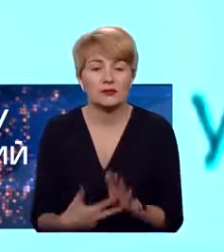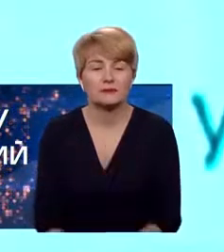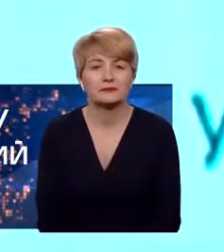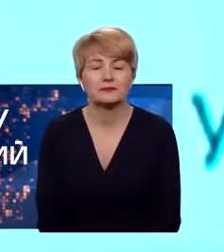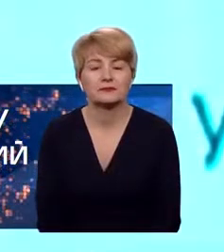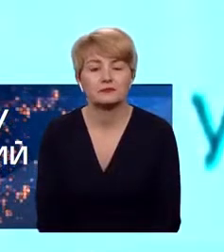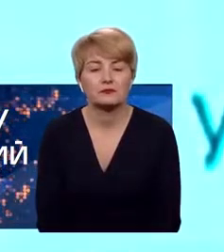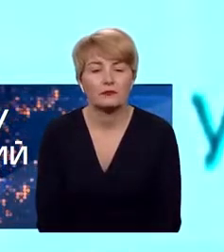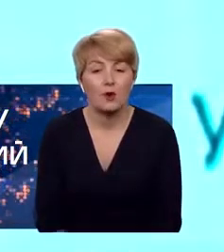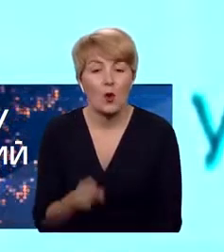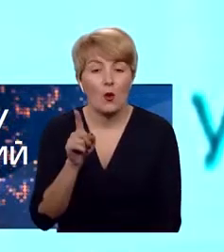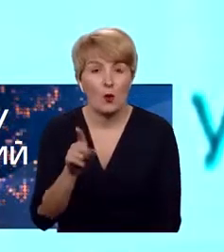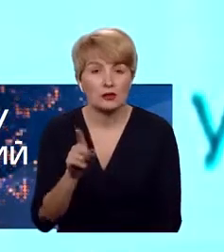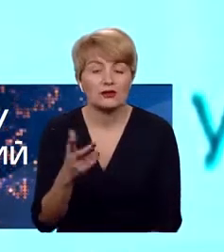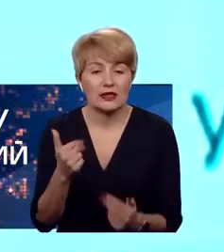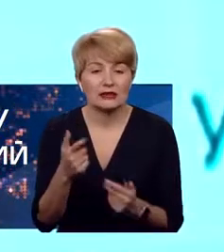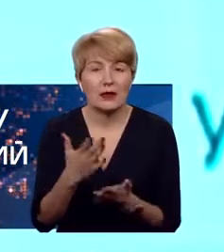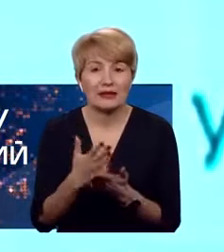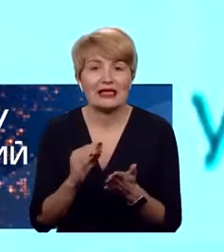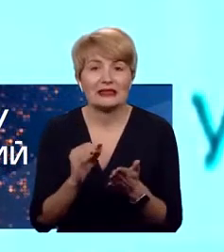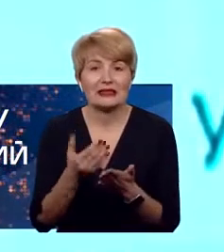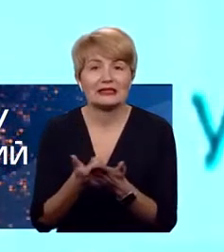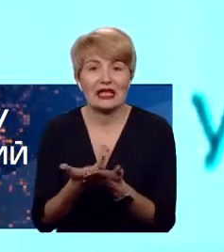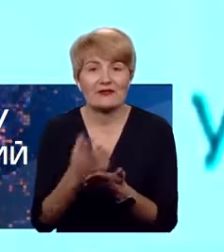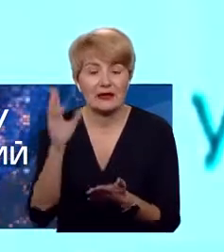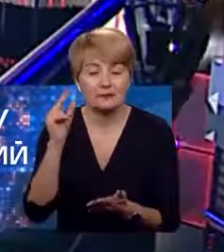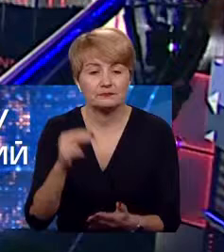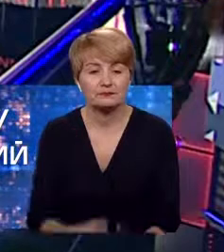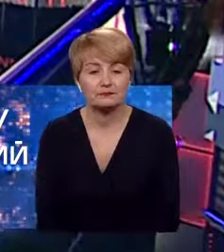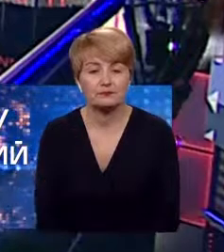Восьмий, а там є ци... А, восьмий. Да, да, да.